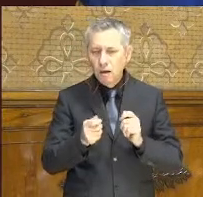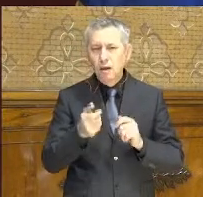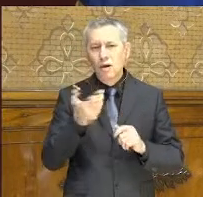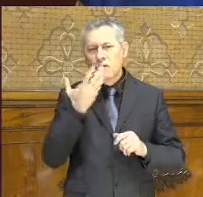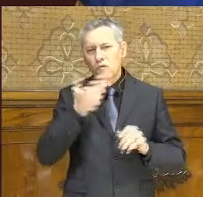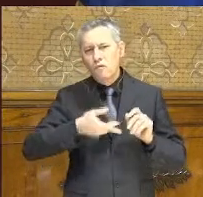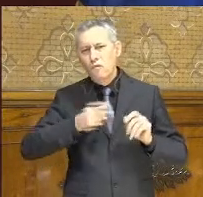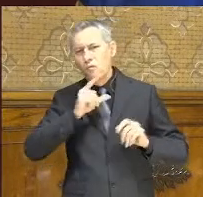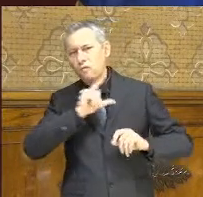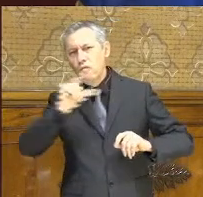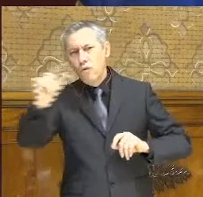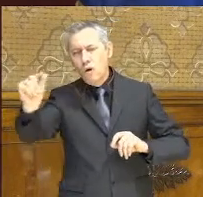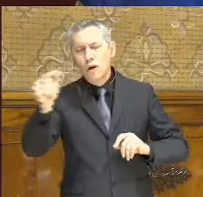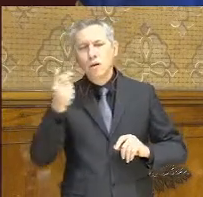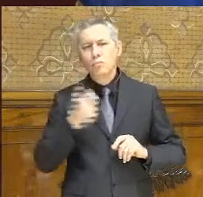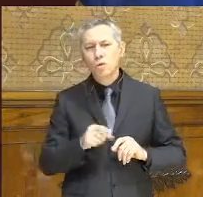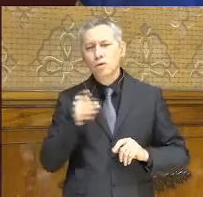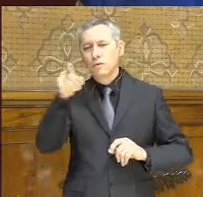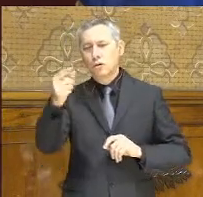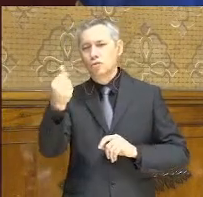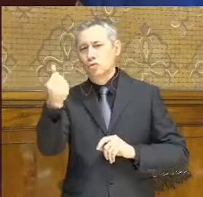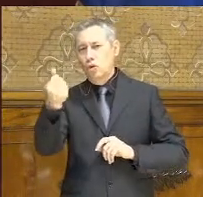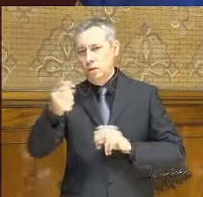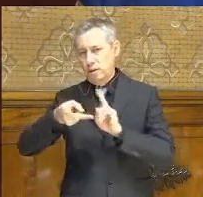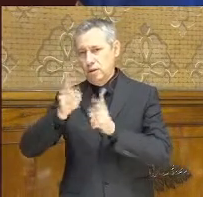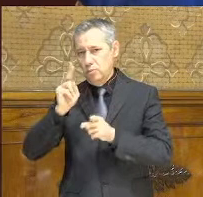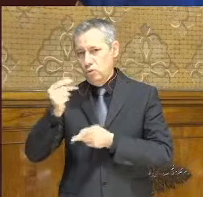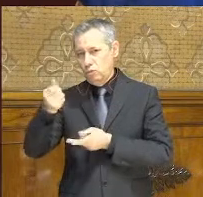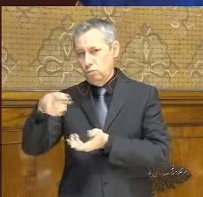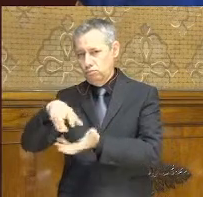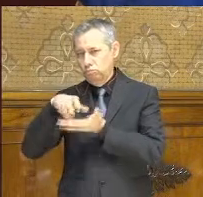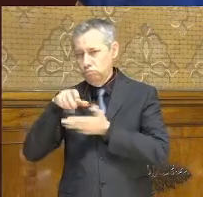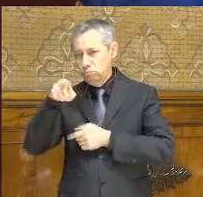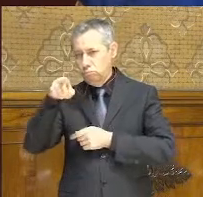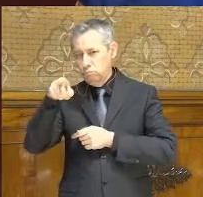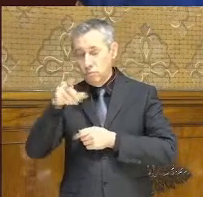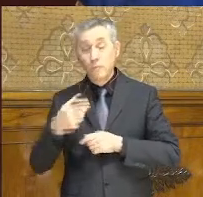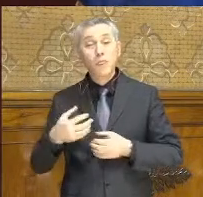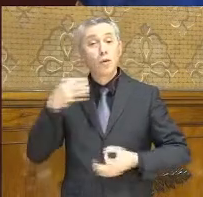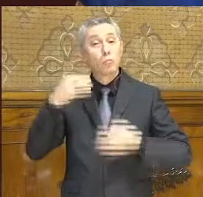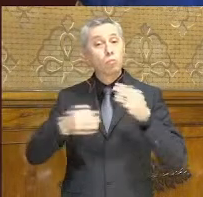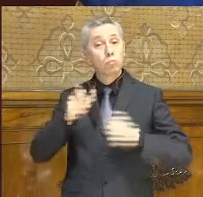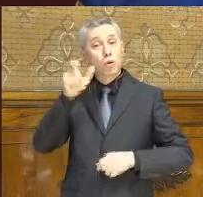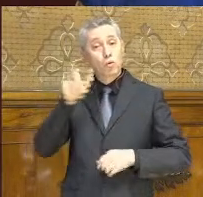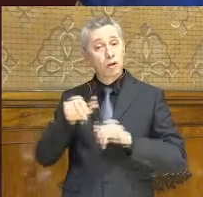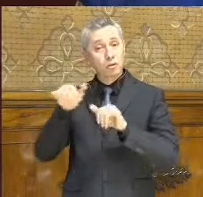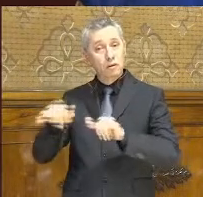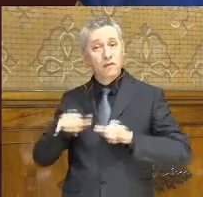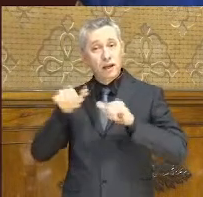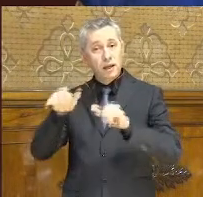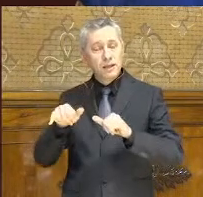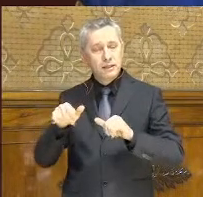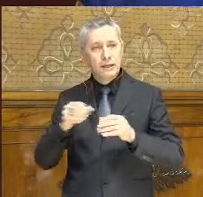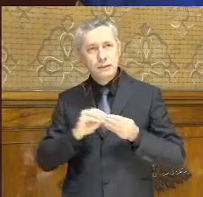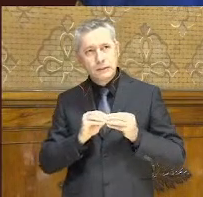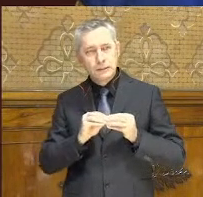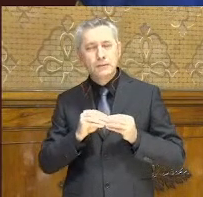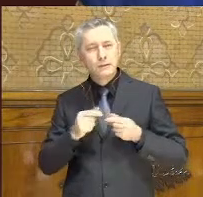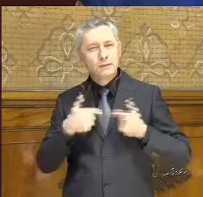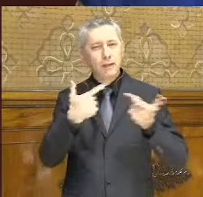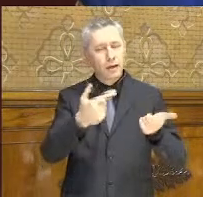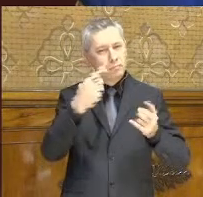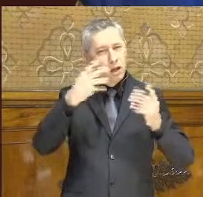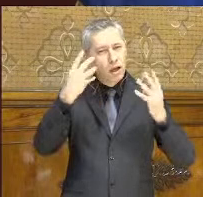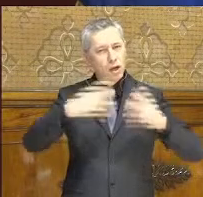prevalentemente legati anche a migliori emolumenti che gli avrebbero corrisposto a Pisa. E il procuratore della Serenissima gli fece un ragionamento